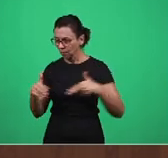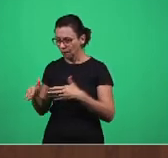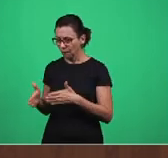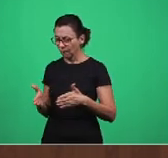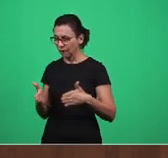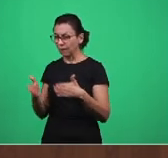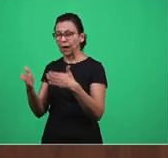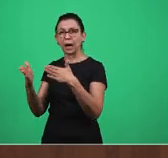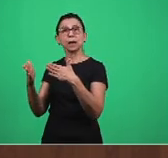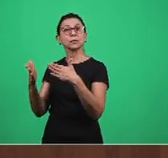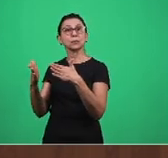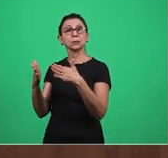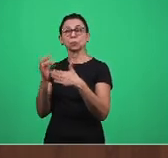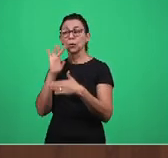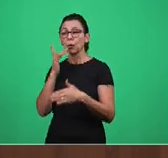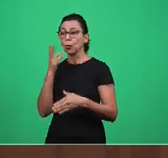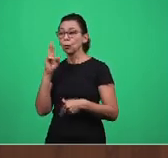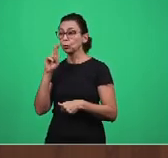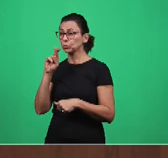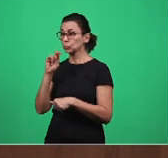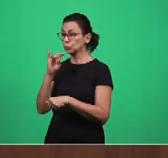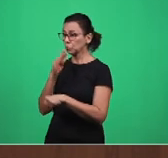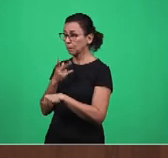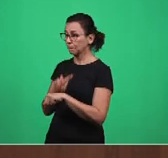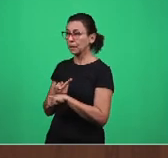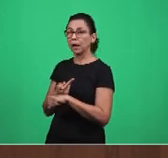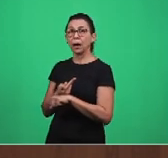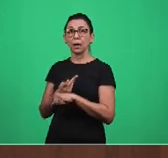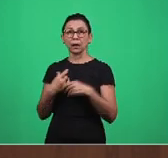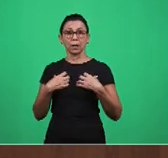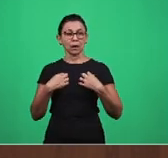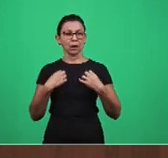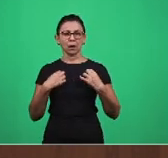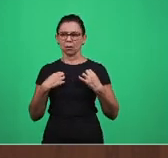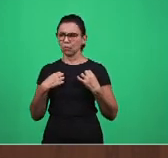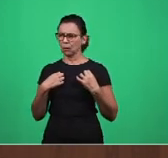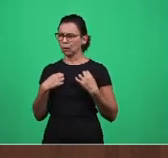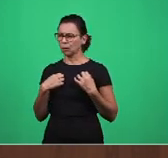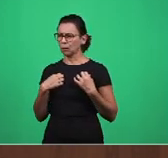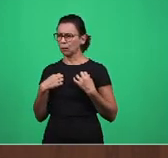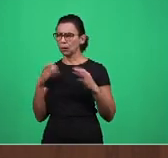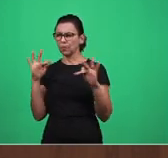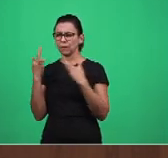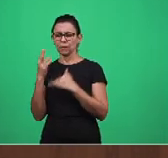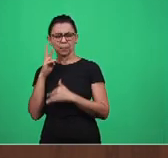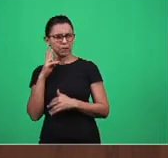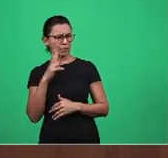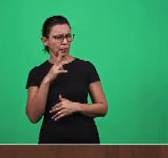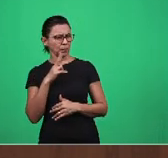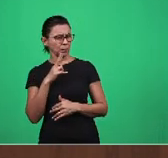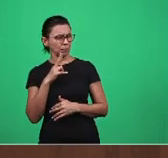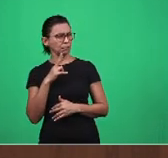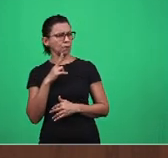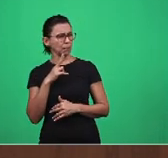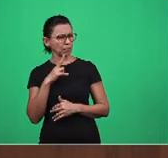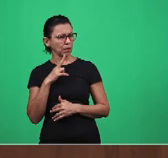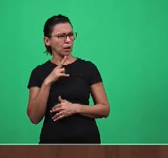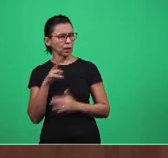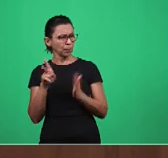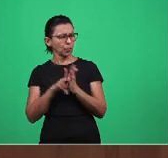habits. Et ainsi, la famille de Rebecca, en voyant que cela était un projet de Dieu pour sa